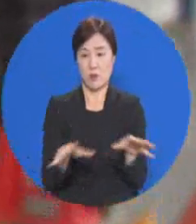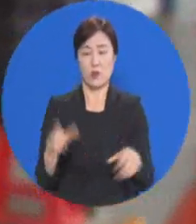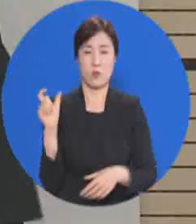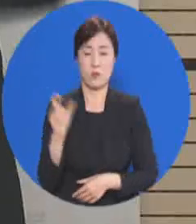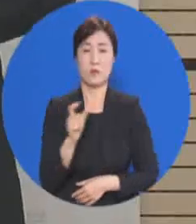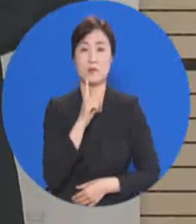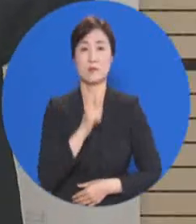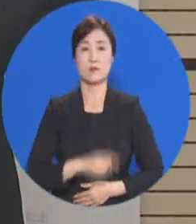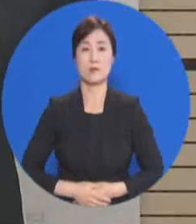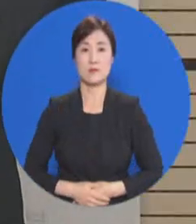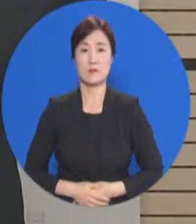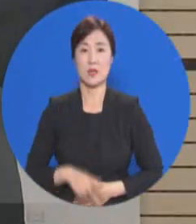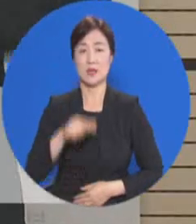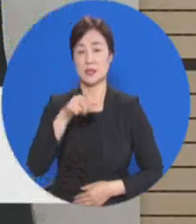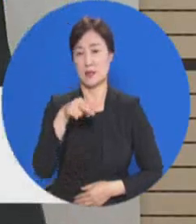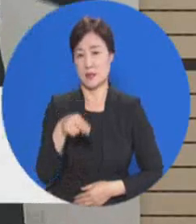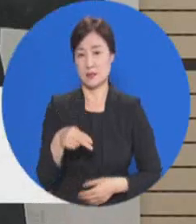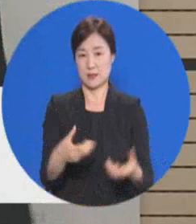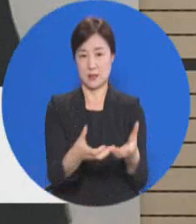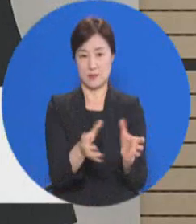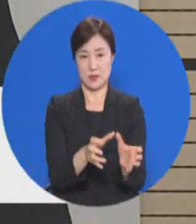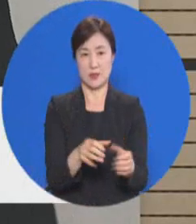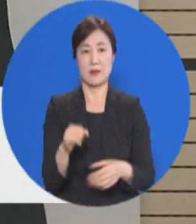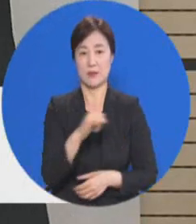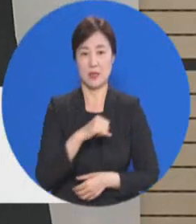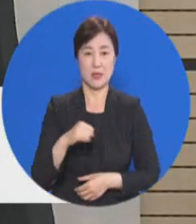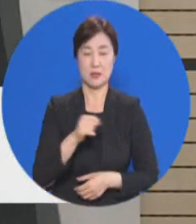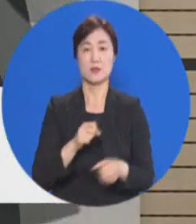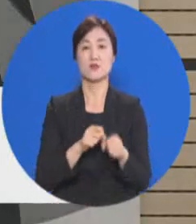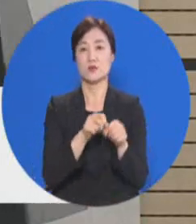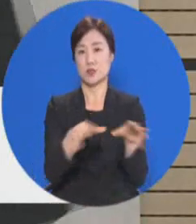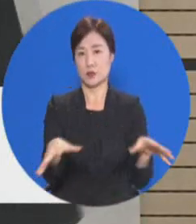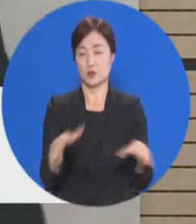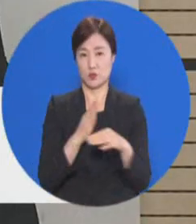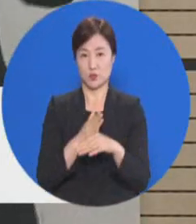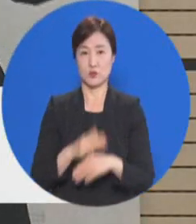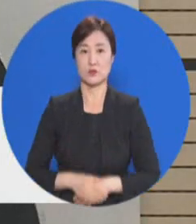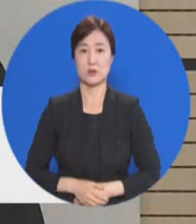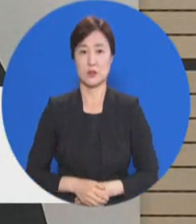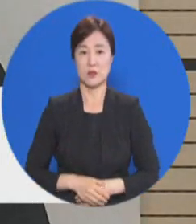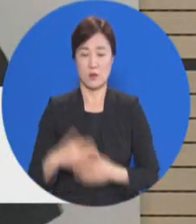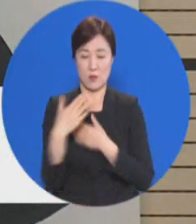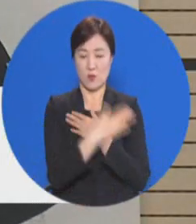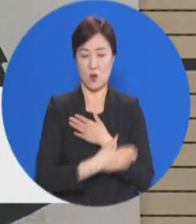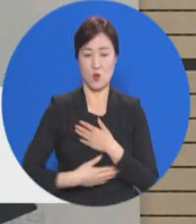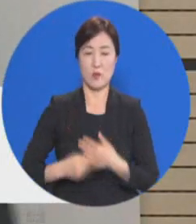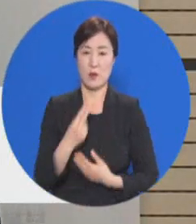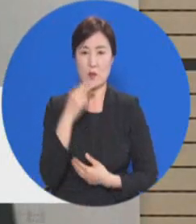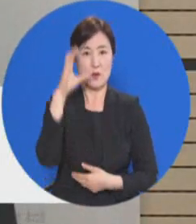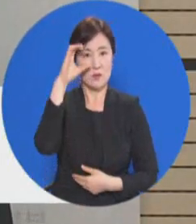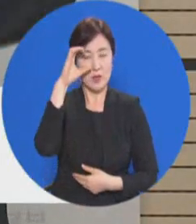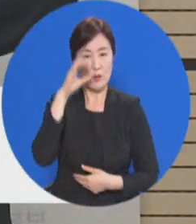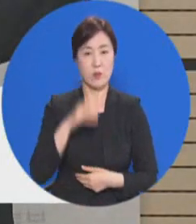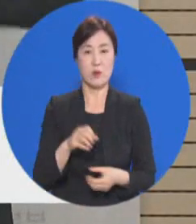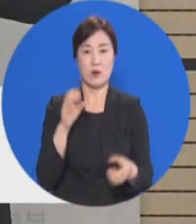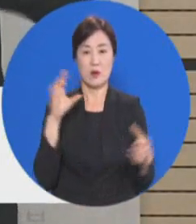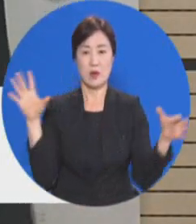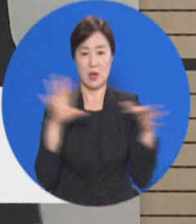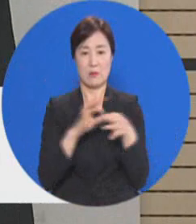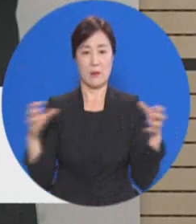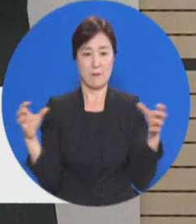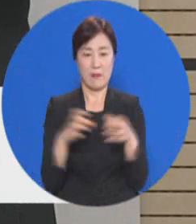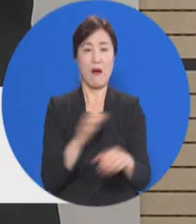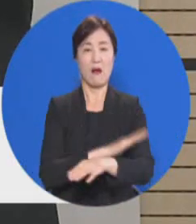있습니다. GH그룹의 바이러스가 주로 유행 중이며 또 인체 세포 감염 부위와 결합을